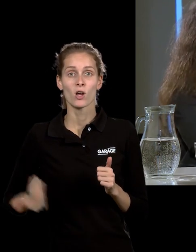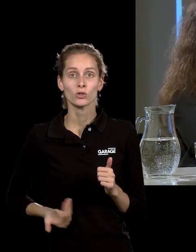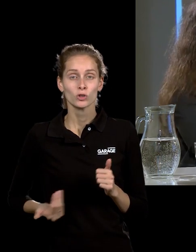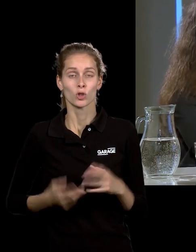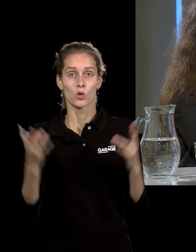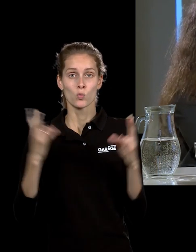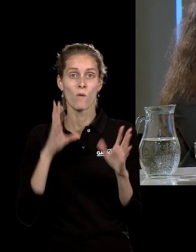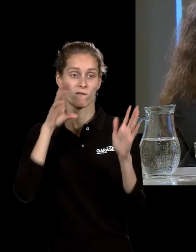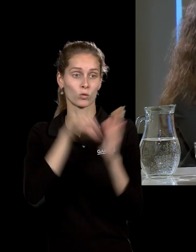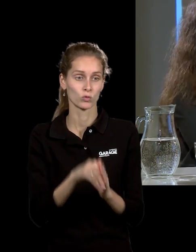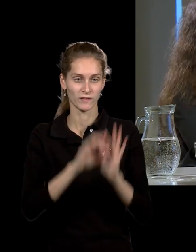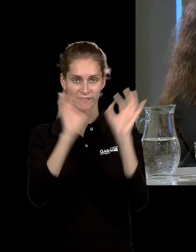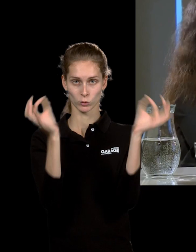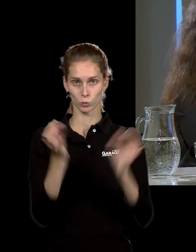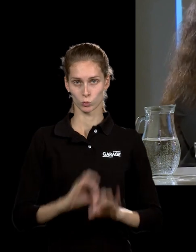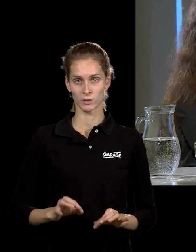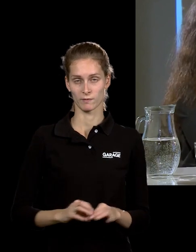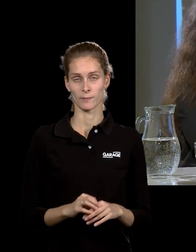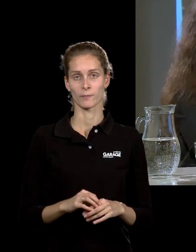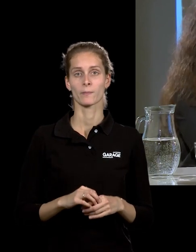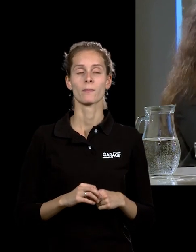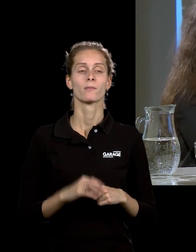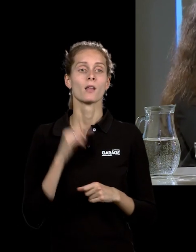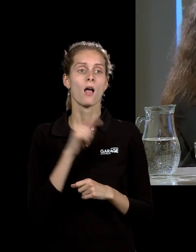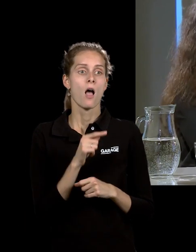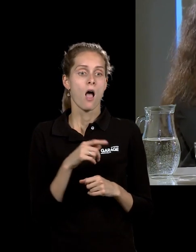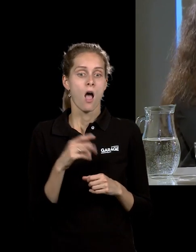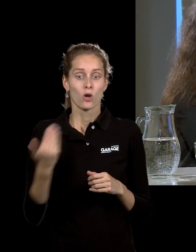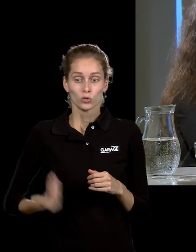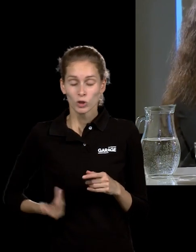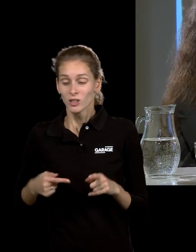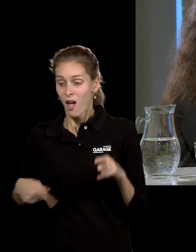которая оставалась за рамками искусства, которая сейчас туда рухнула, как бы хлынула